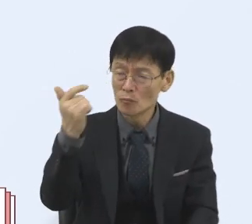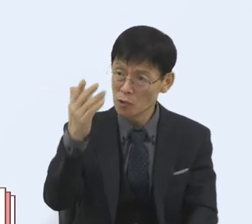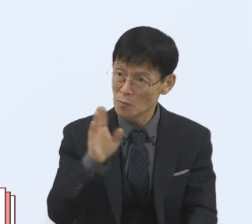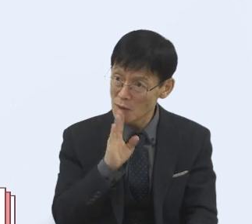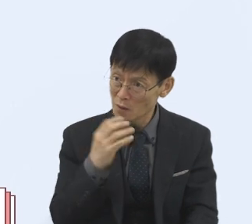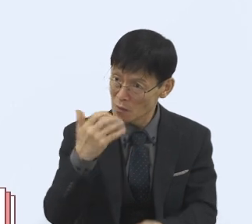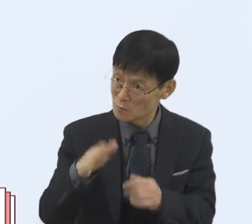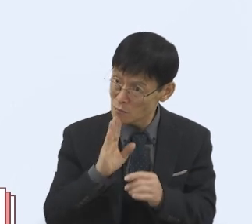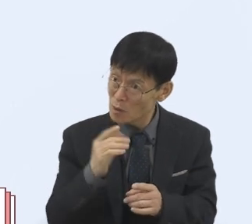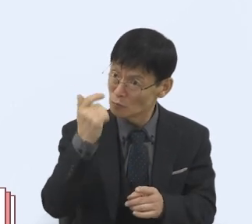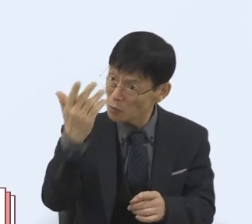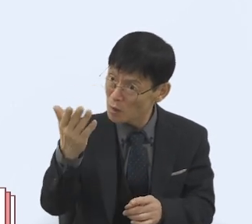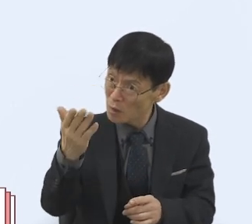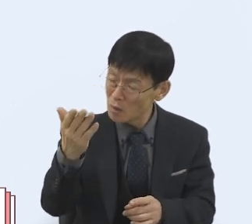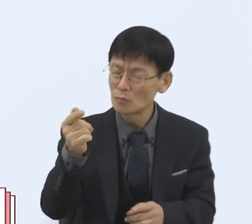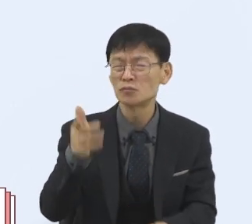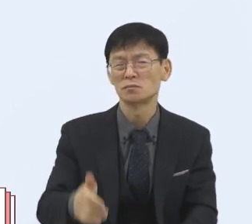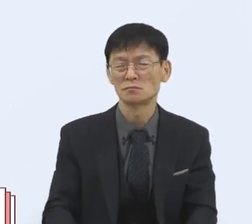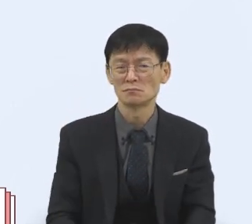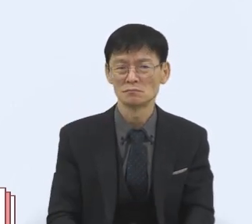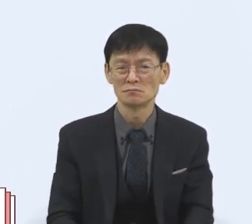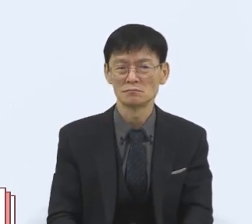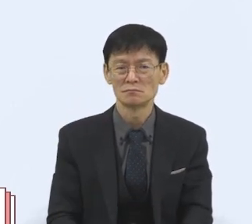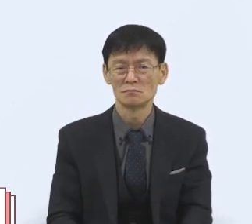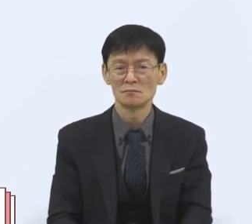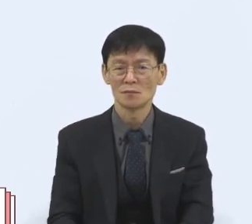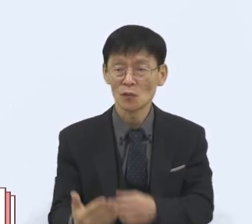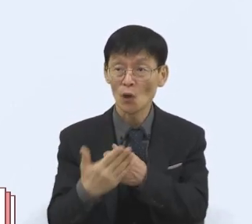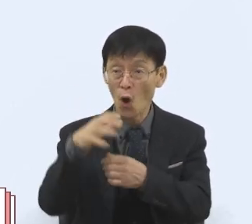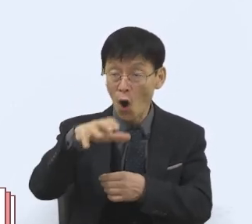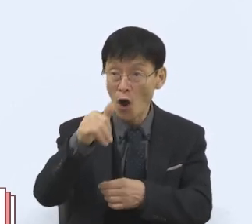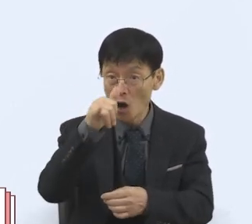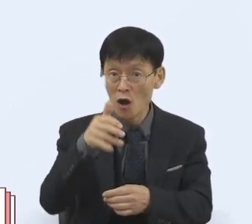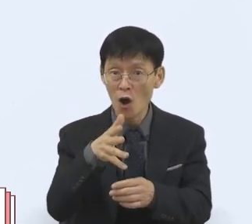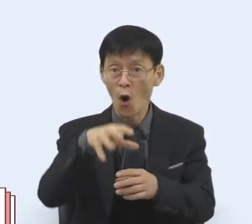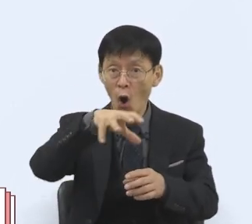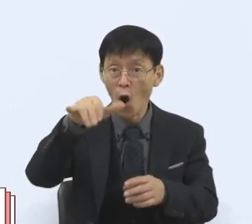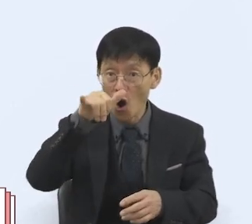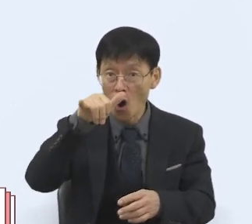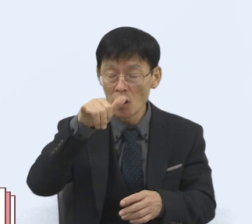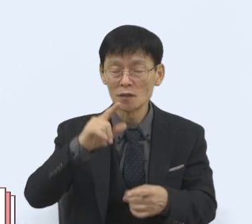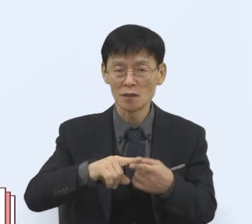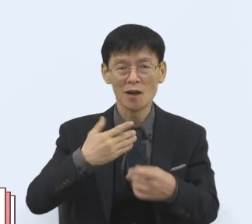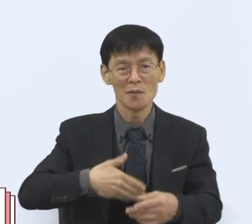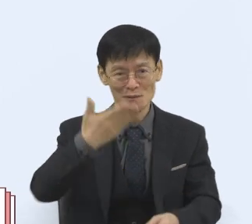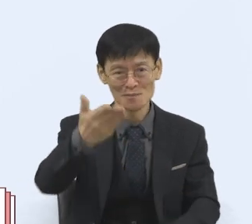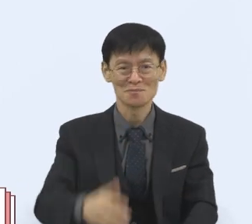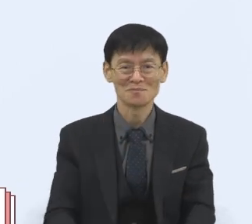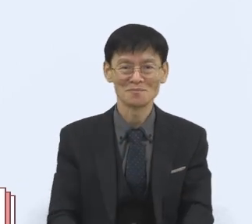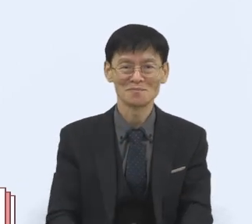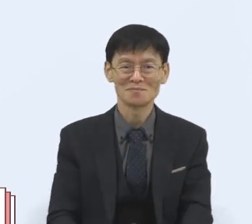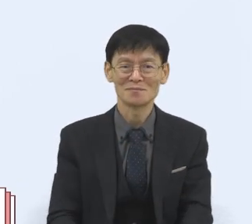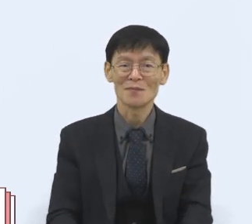동료에게 물어보는 것도 좋은 방법입니다. 여기서 도움을 받을 수 있는 전문